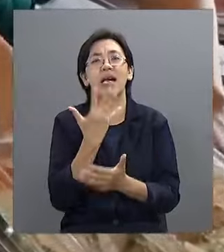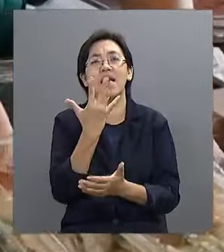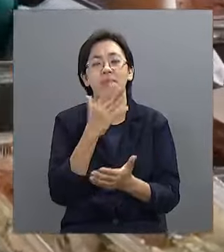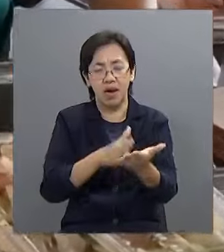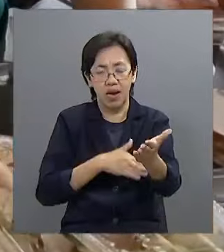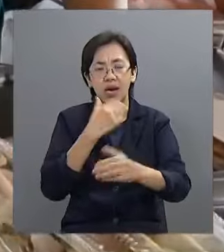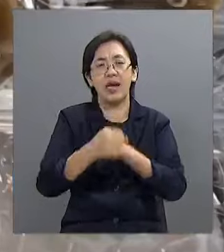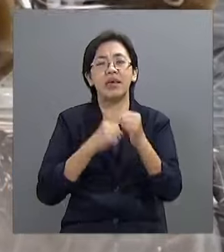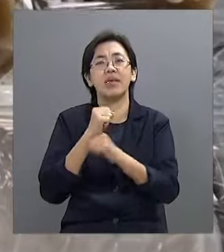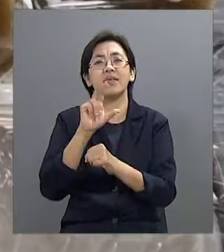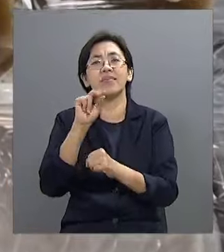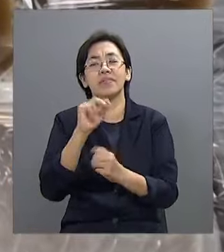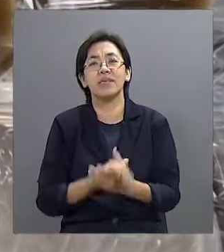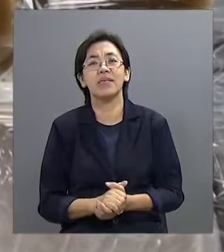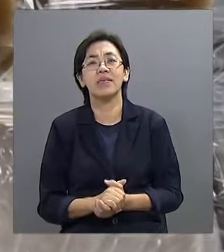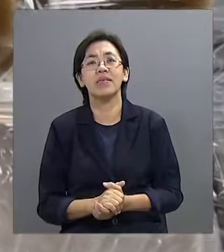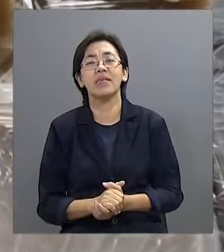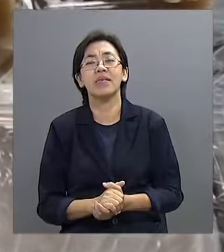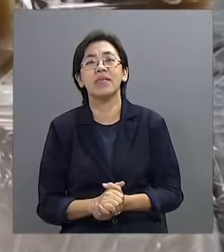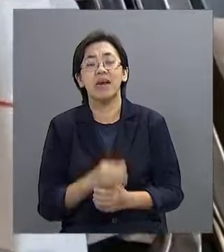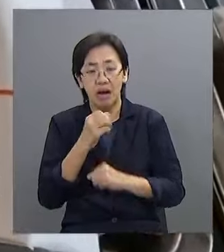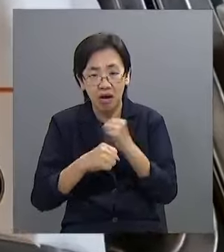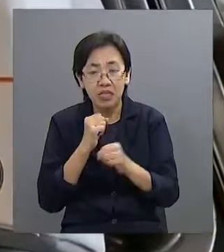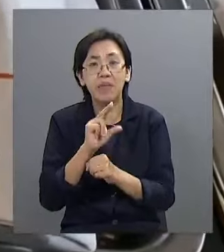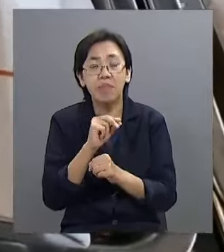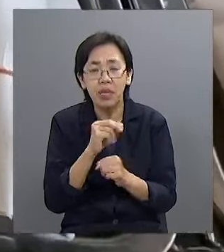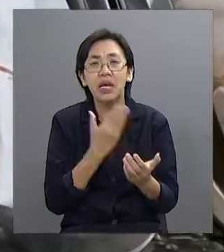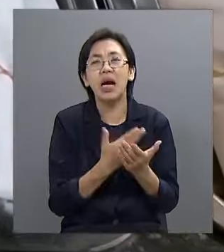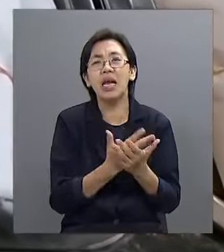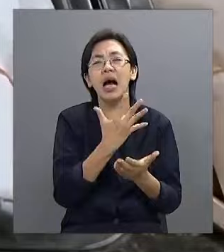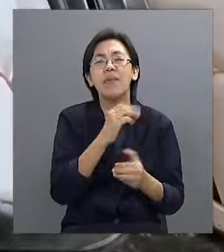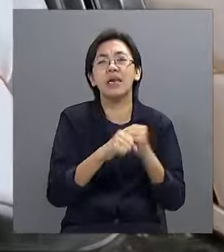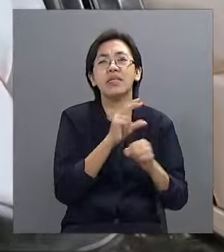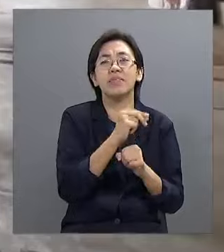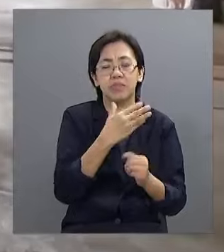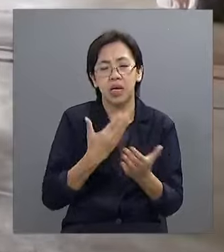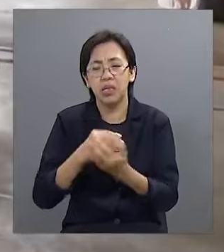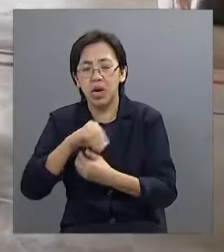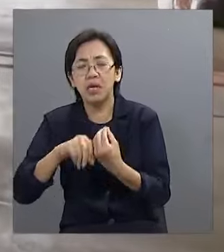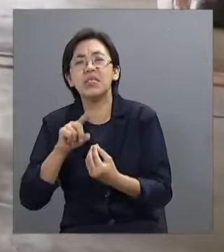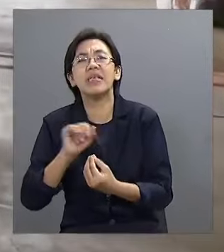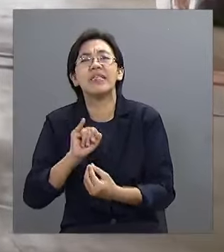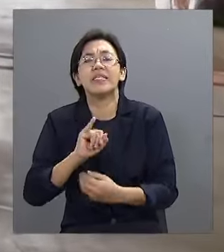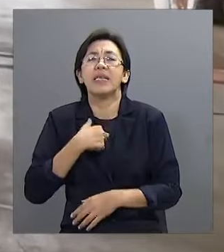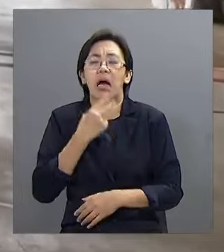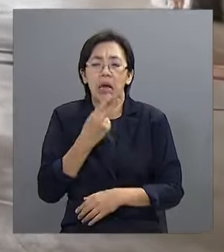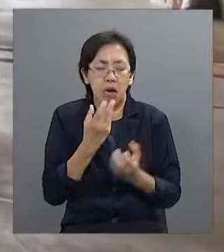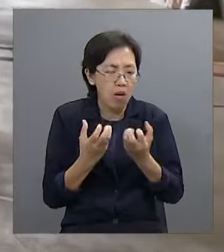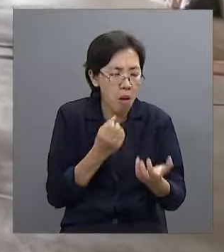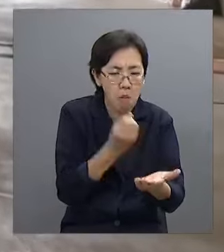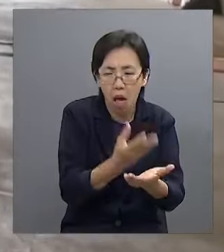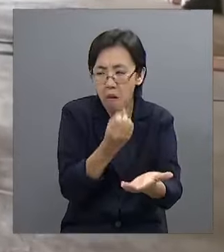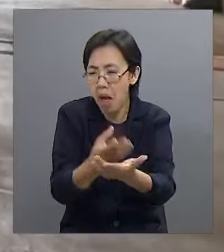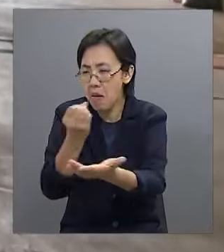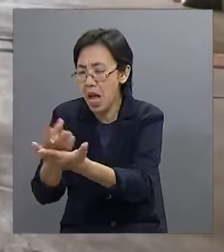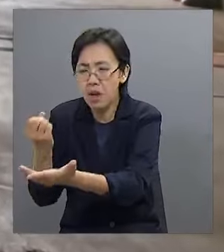โอ้โห30ปีใน5บาทนี้แต่มายุคเศรษฐกิจแบบนี้ครับวิกฤตข้าวของแพงพากันขึ้นราคาทั้งหมดเลย